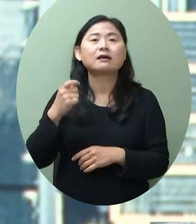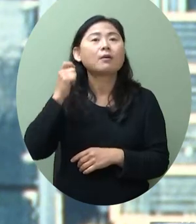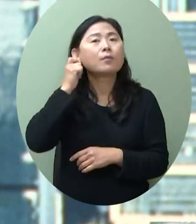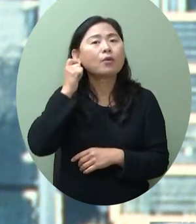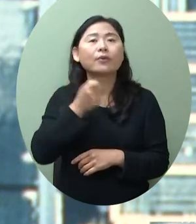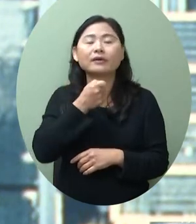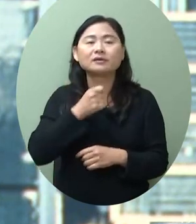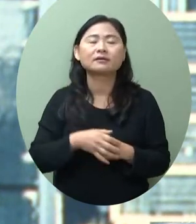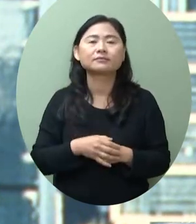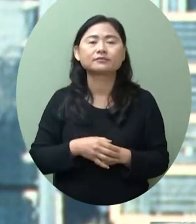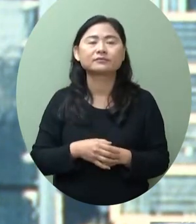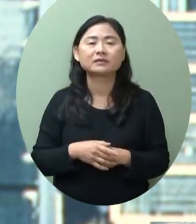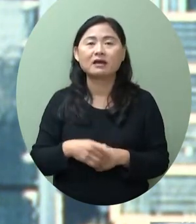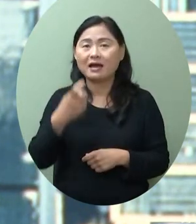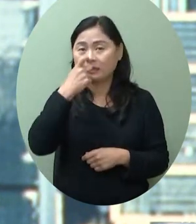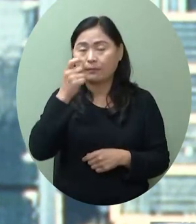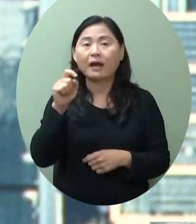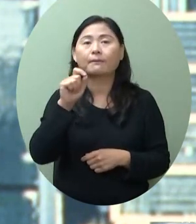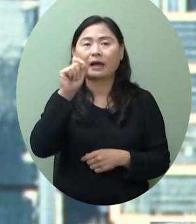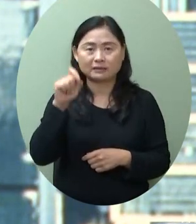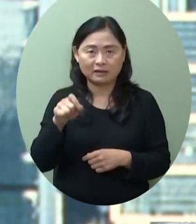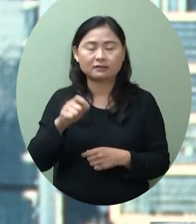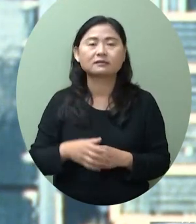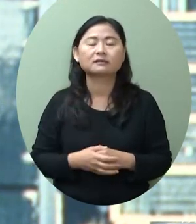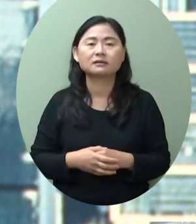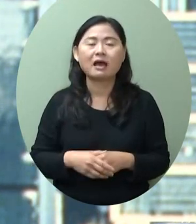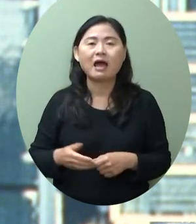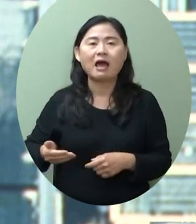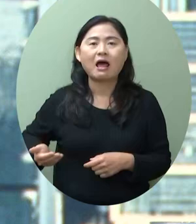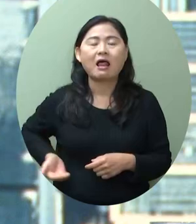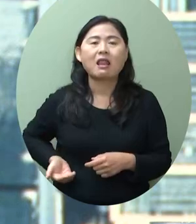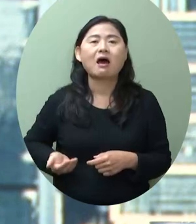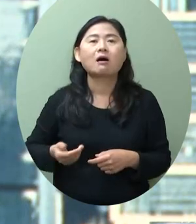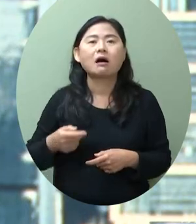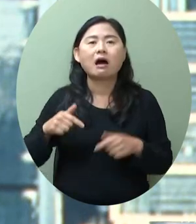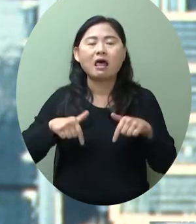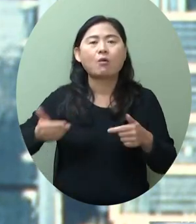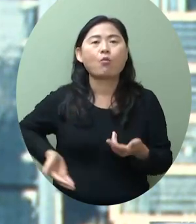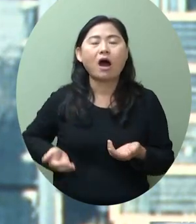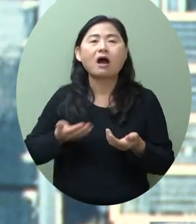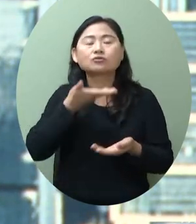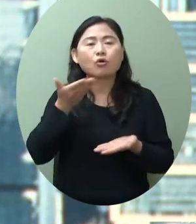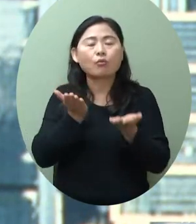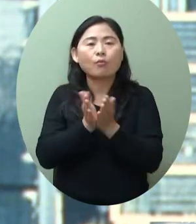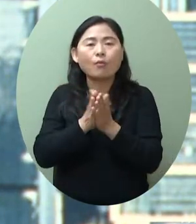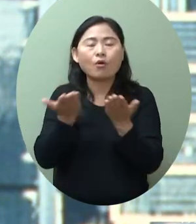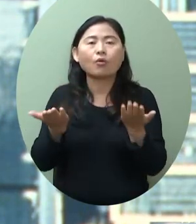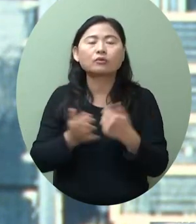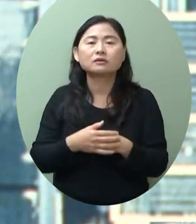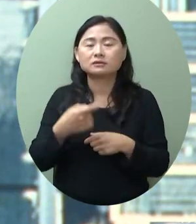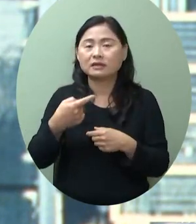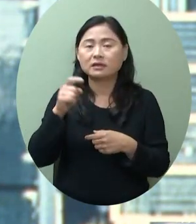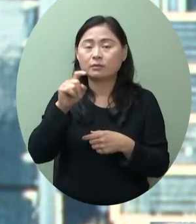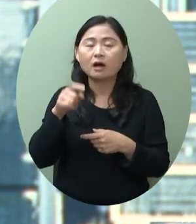呢位。 Thank you. A few questions from TMHK. So the first question is about Dr. Gabriel Leung's